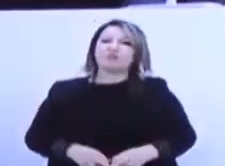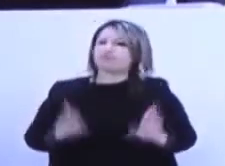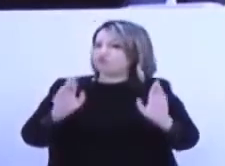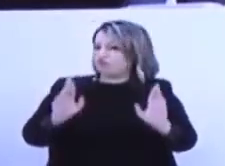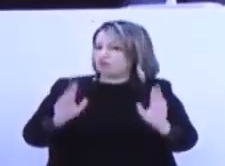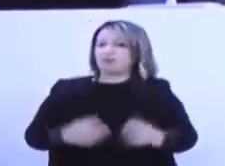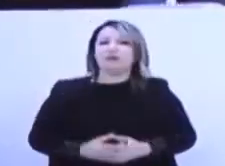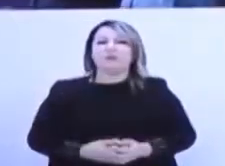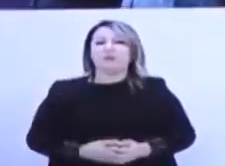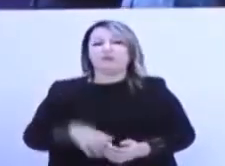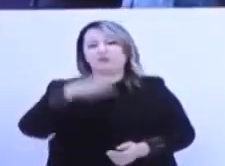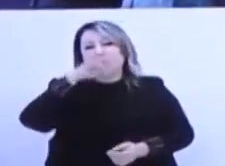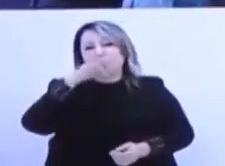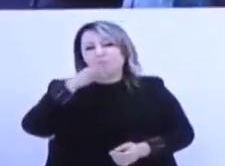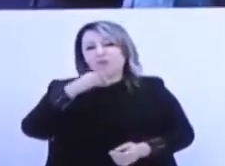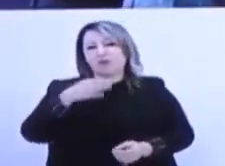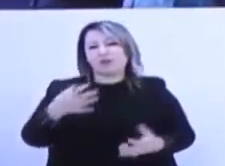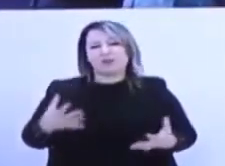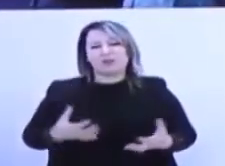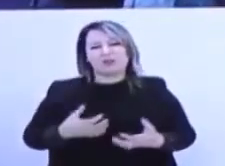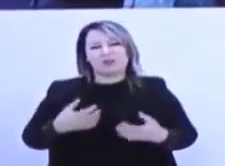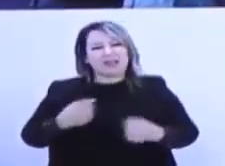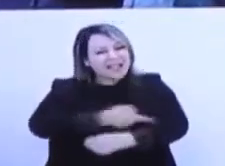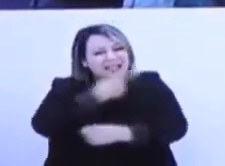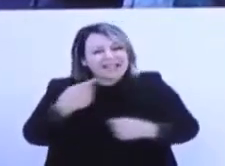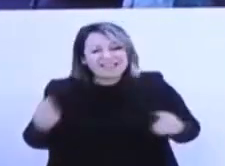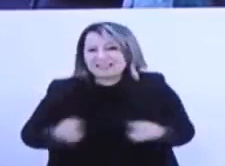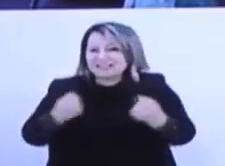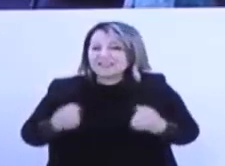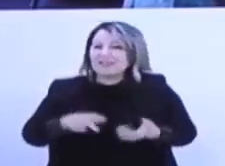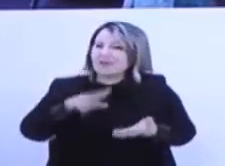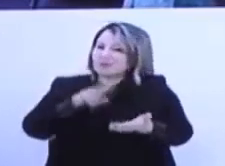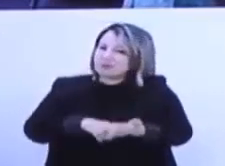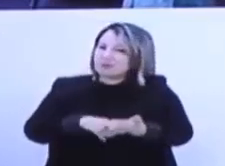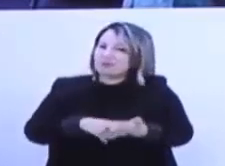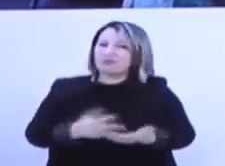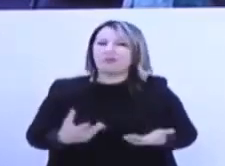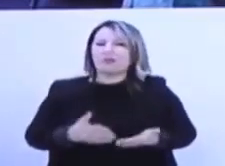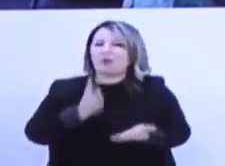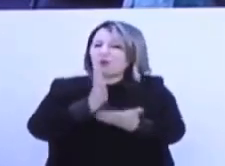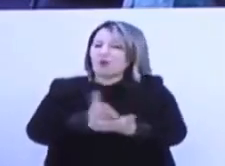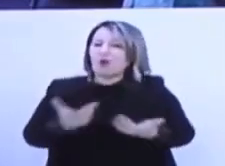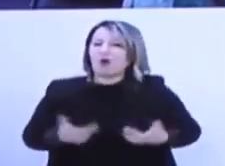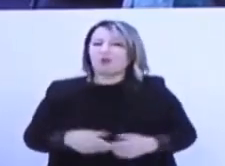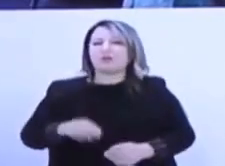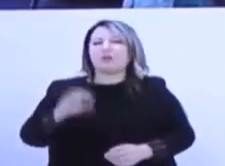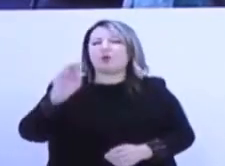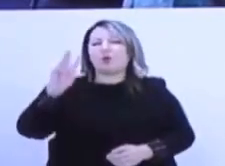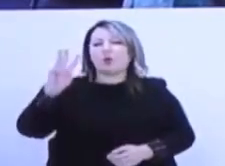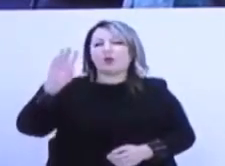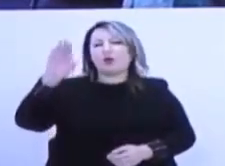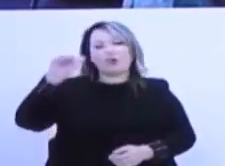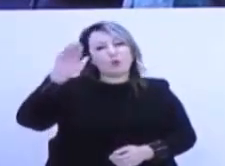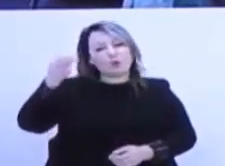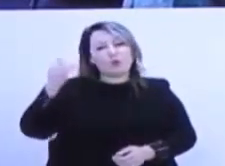أننا ما نتكلموش بحماس هكذا، نتكلموا بواقعية وموضوعية. ورقلة ولاية من ولايات